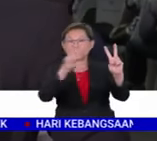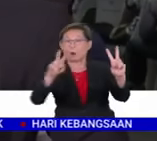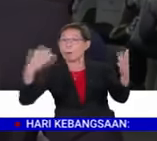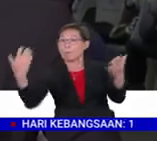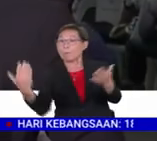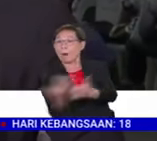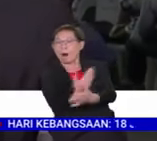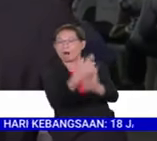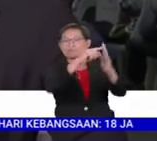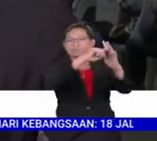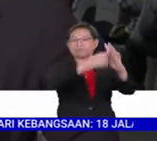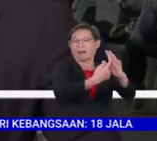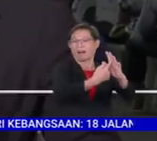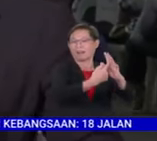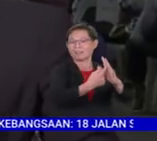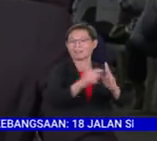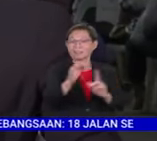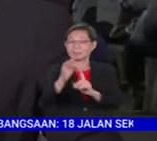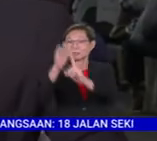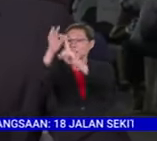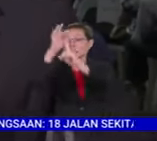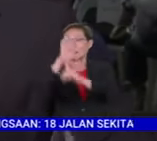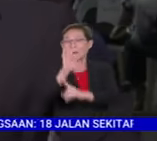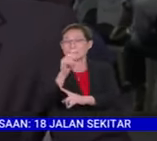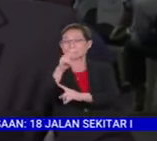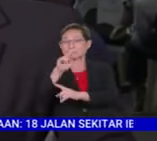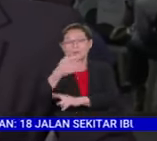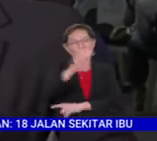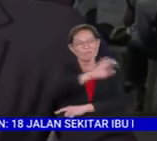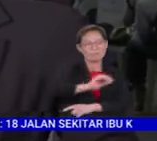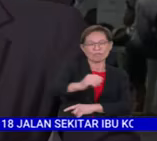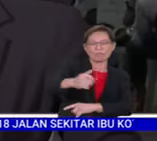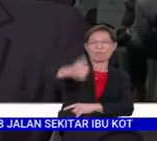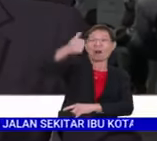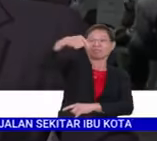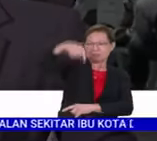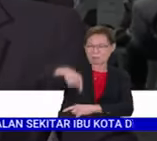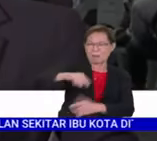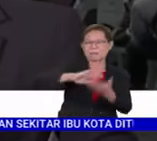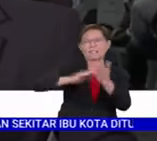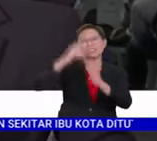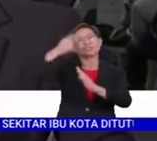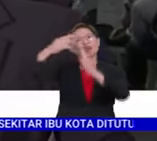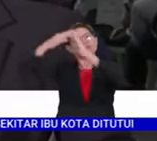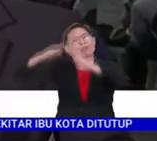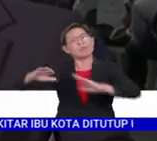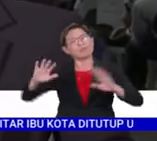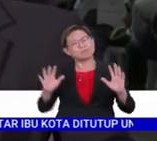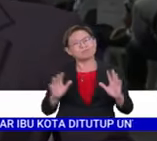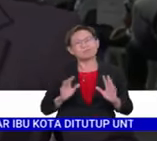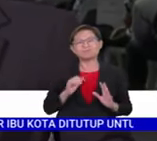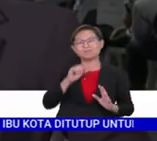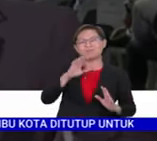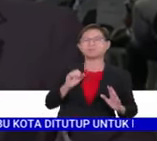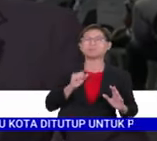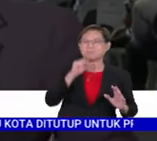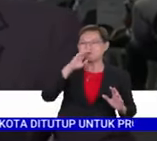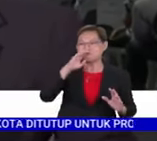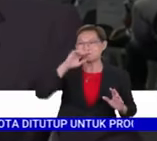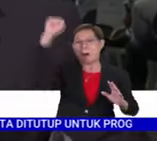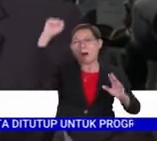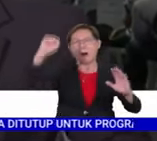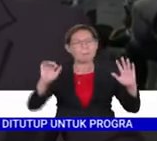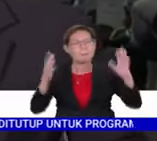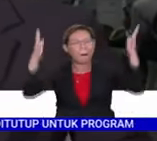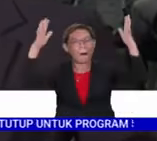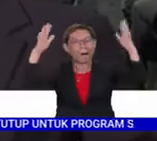baru sahaja bermula. Uniknya bahagian Betong ini kali pertama bahagian ini menjadi tuan rumah untuk sambutan Hari Kebangsaan Peringkat Negeri